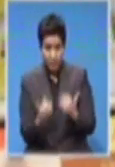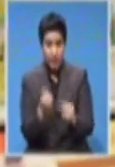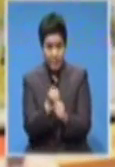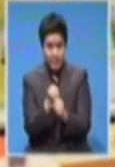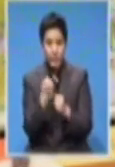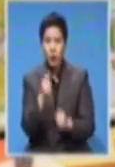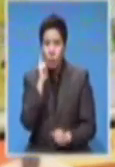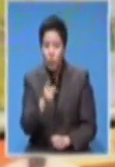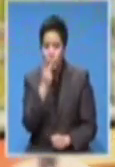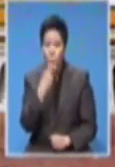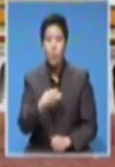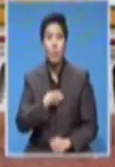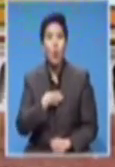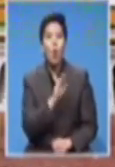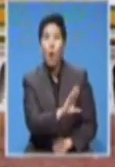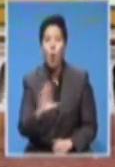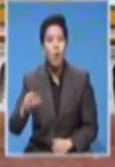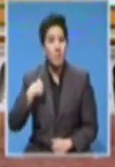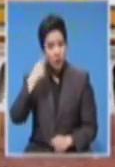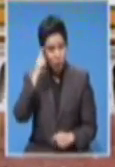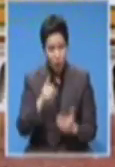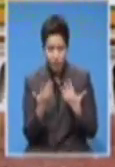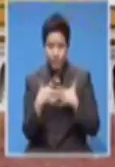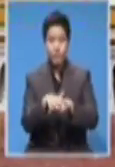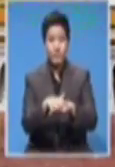ซัพพลายด้วยนะดีมานด์ซัพพลายต้องสอดคล้องกันทั้งหม